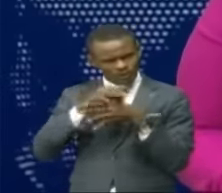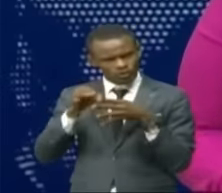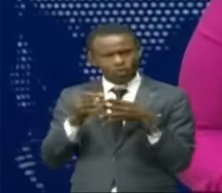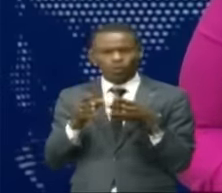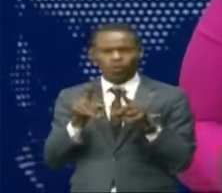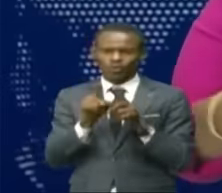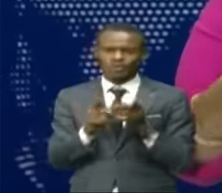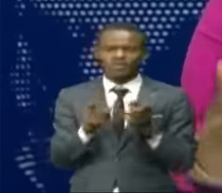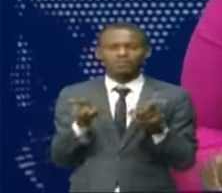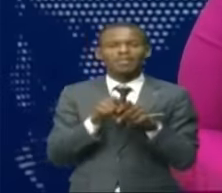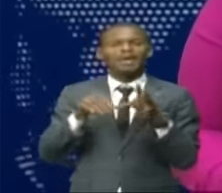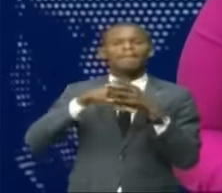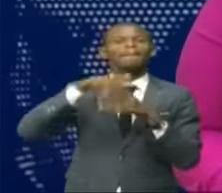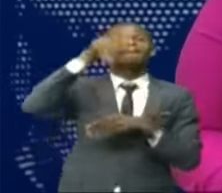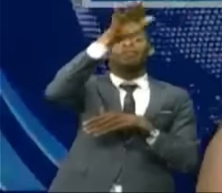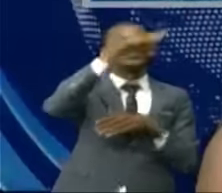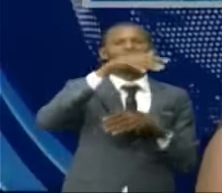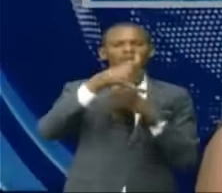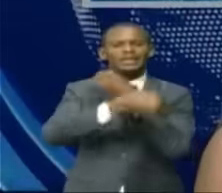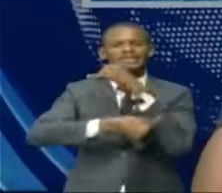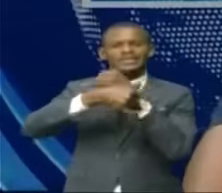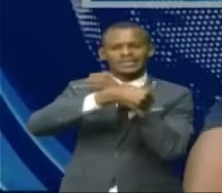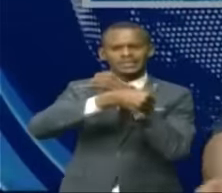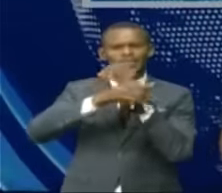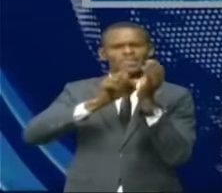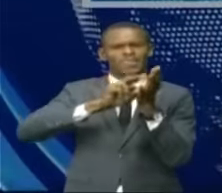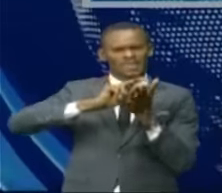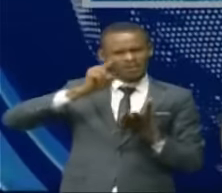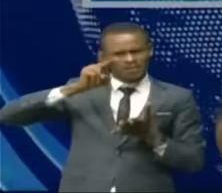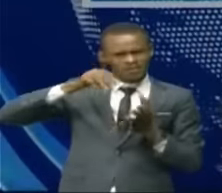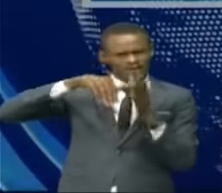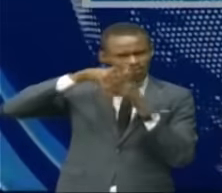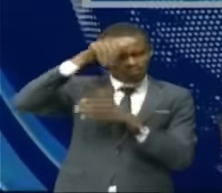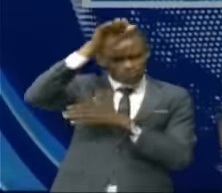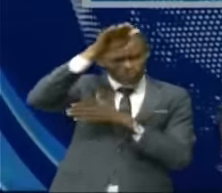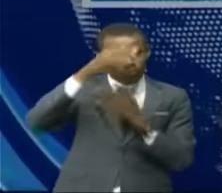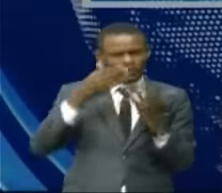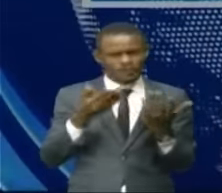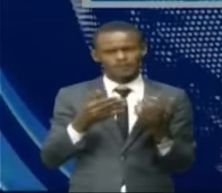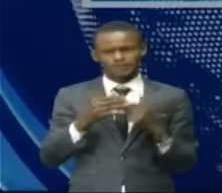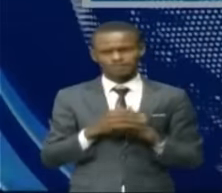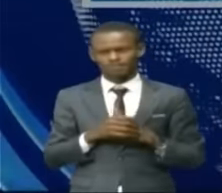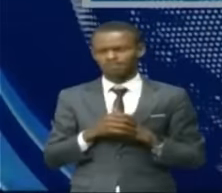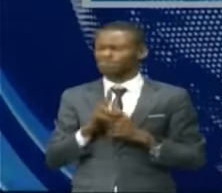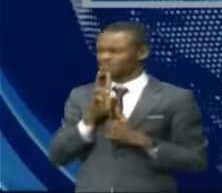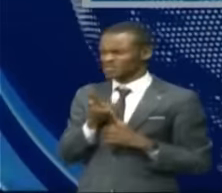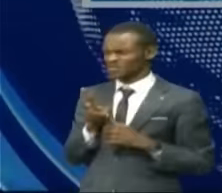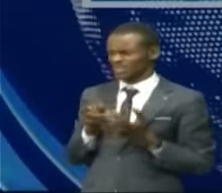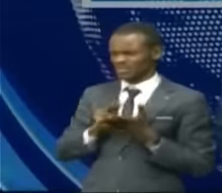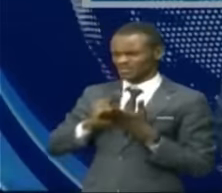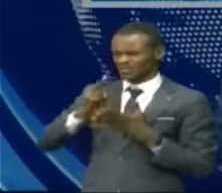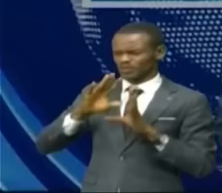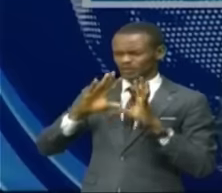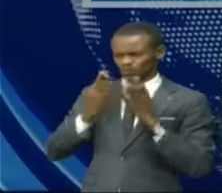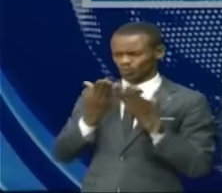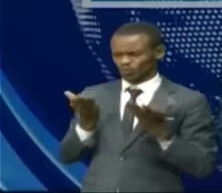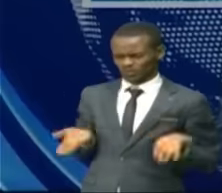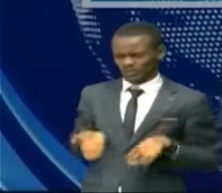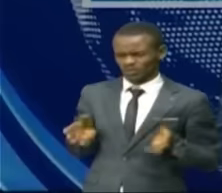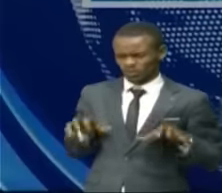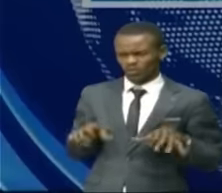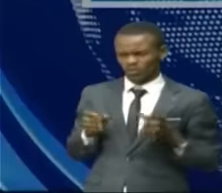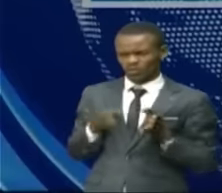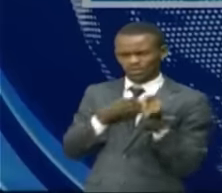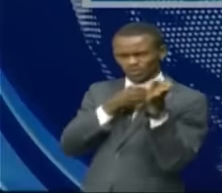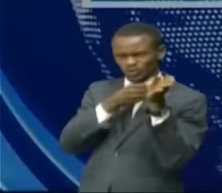seulement localement mais à l'international. Les universités congolaises toutes bien entendu devraient suivre les pas, emboîter les pas à l'université